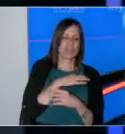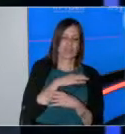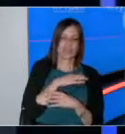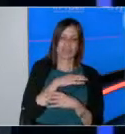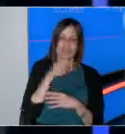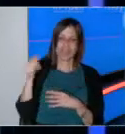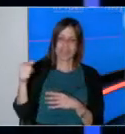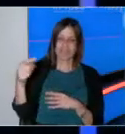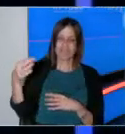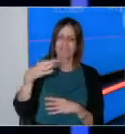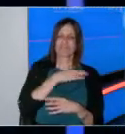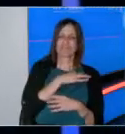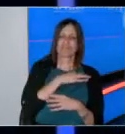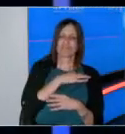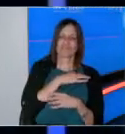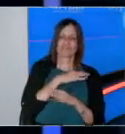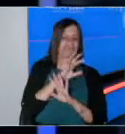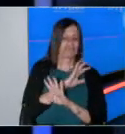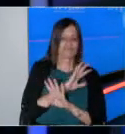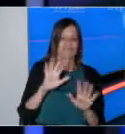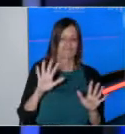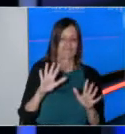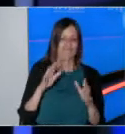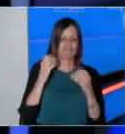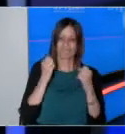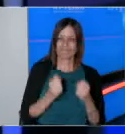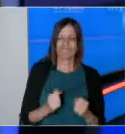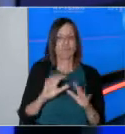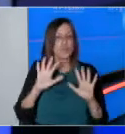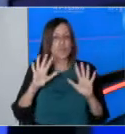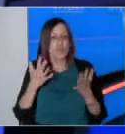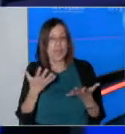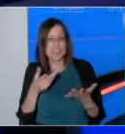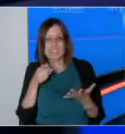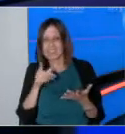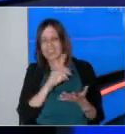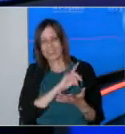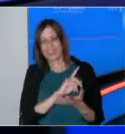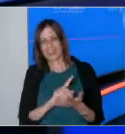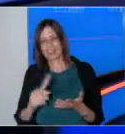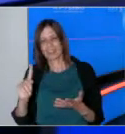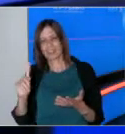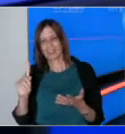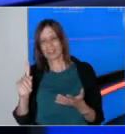יורח עצים בלי מטרה אולי זה לא